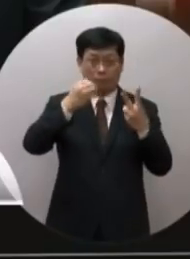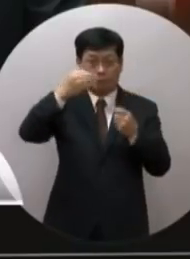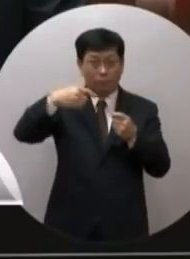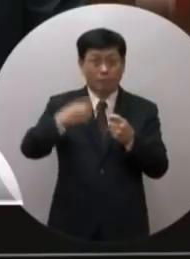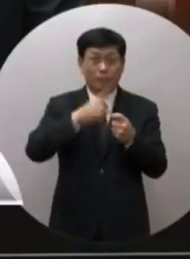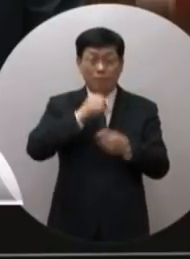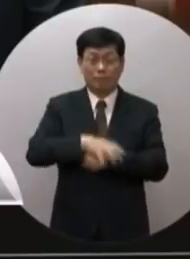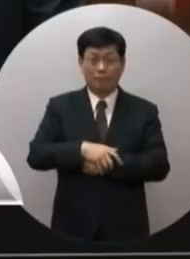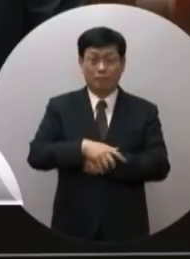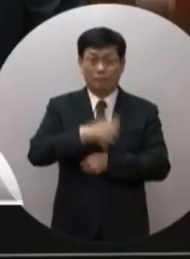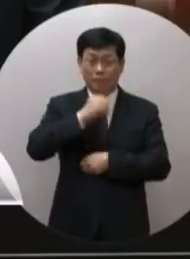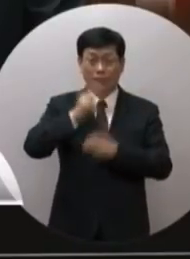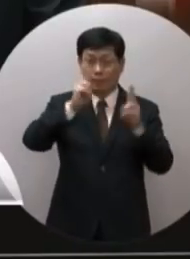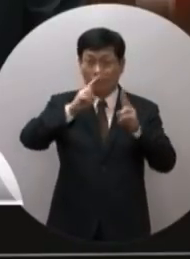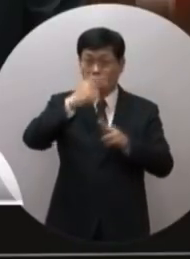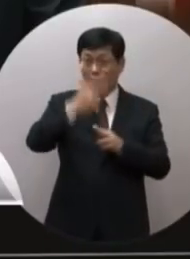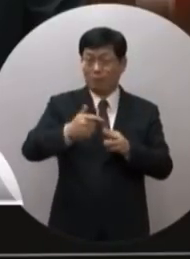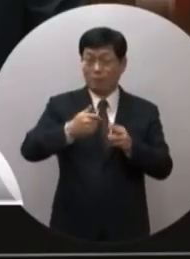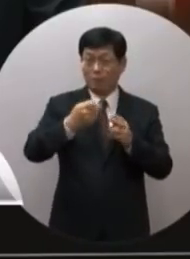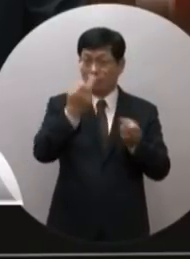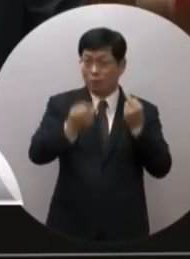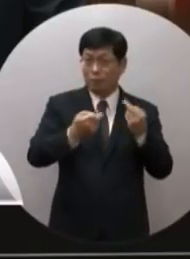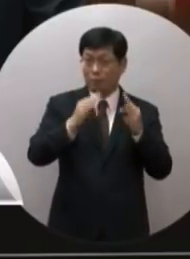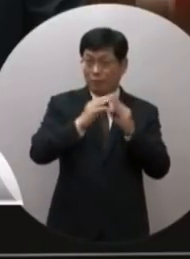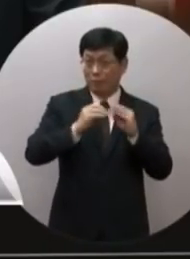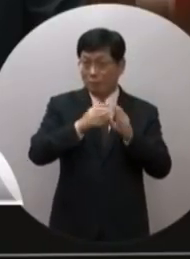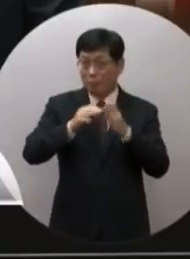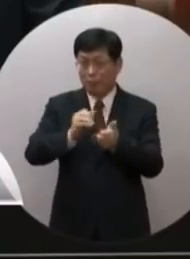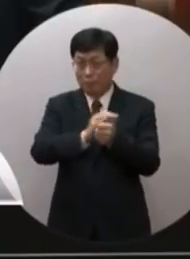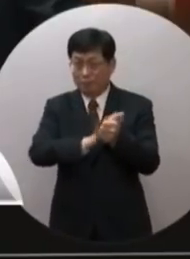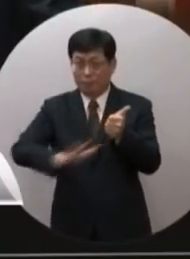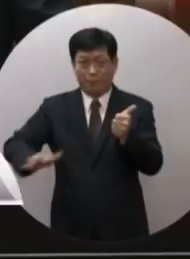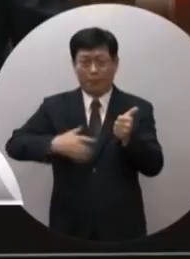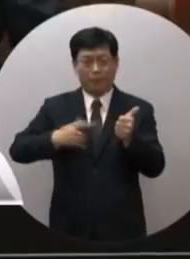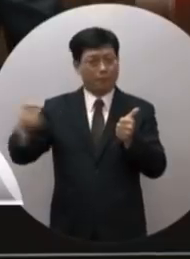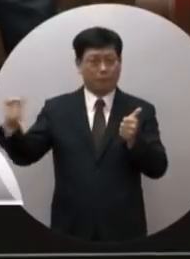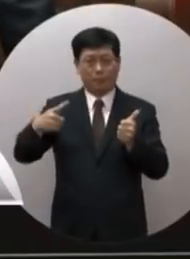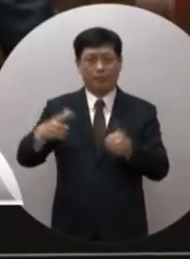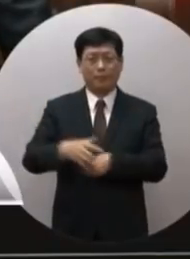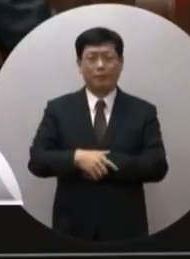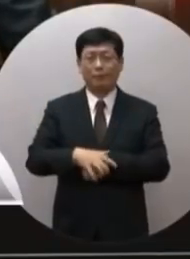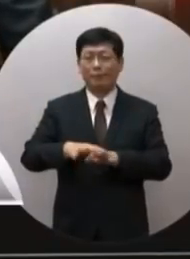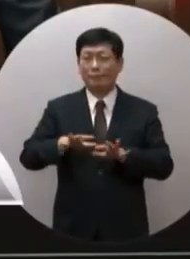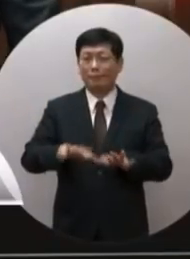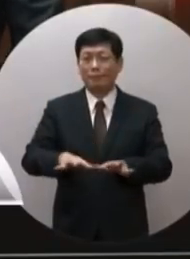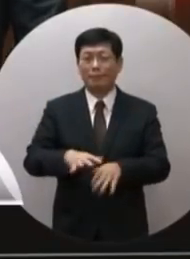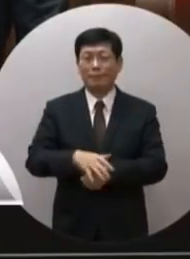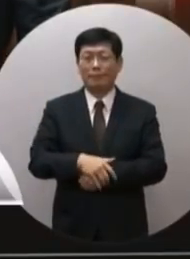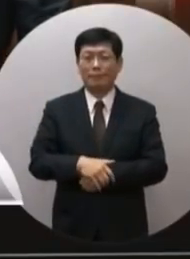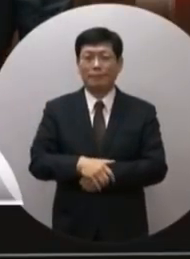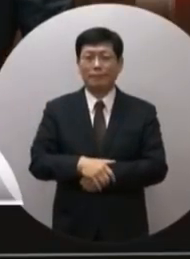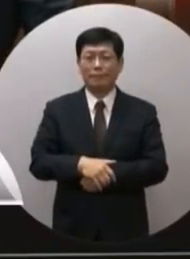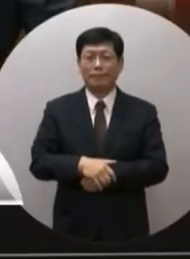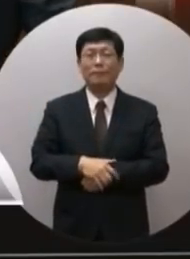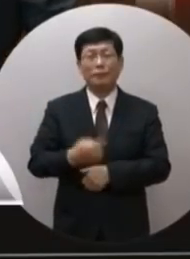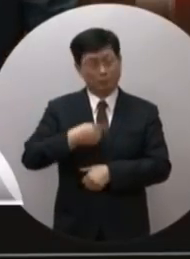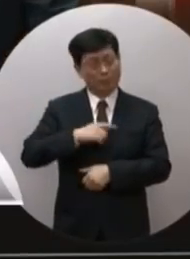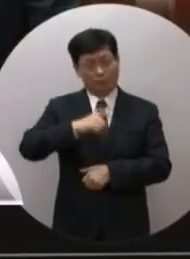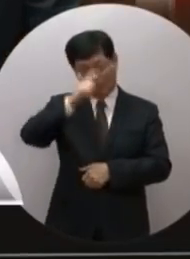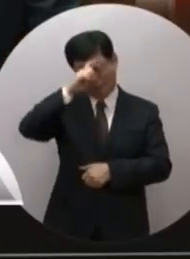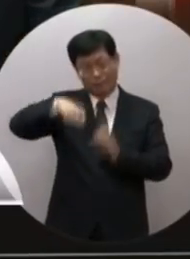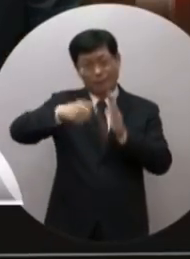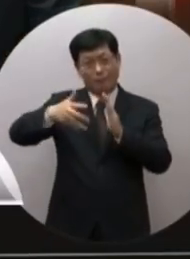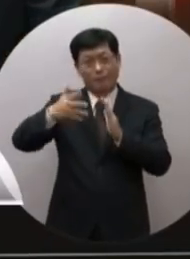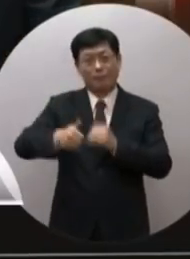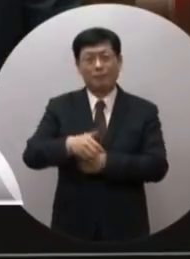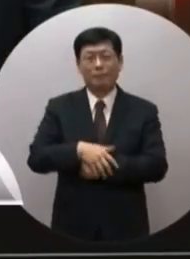Lehman Brothers 所对美国以及全世界的重创。今天啊，本席在这里希望院